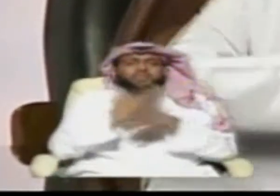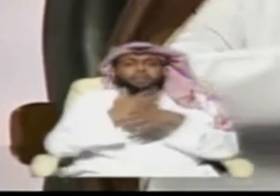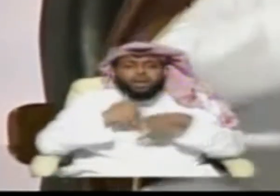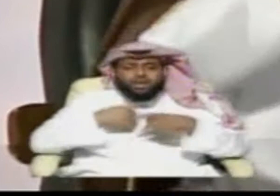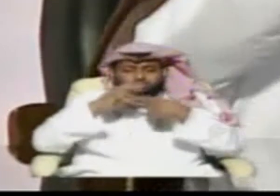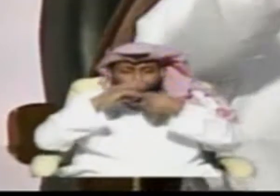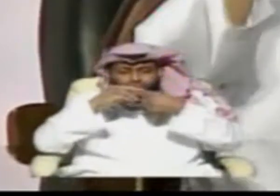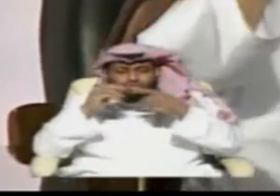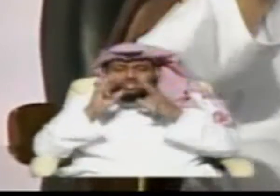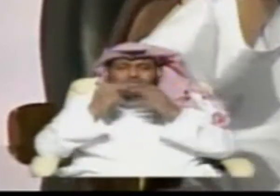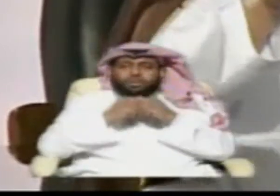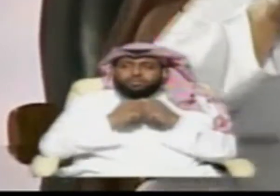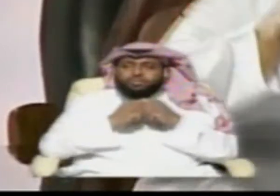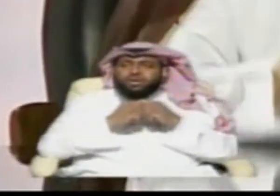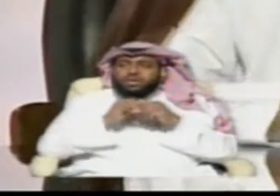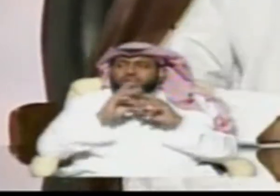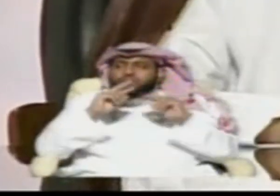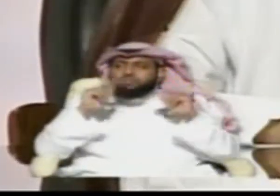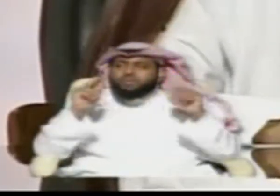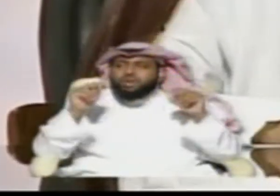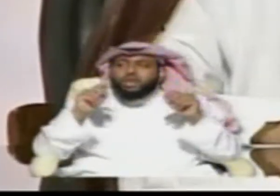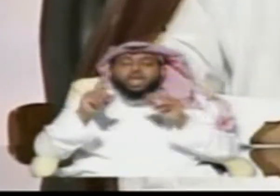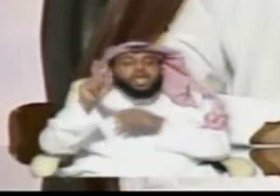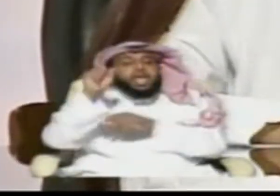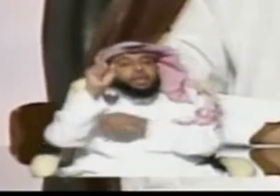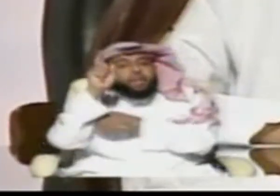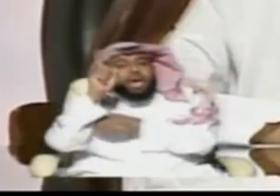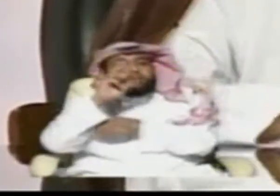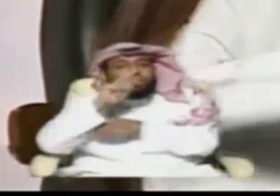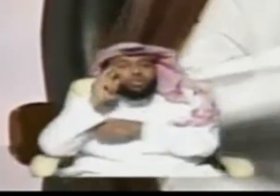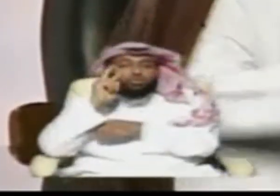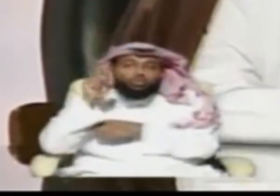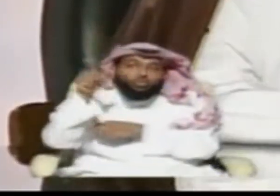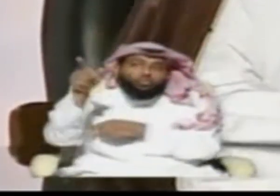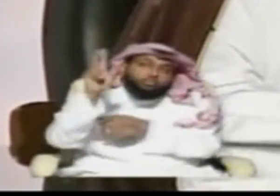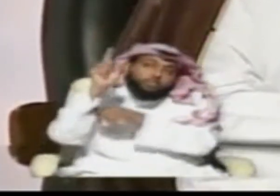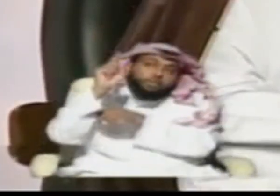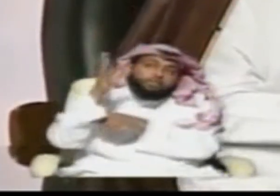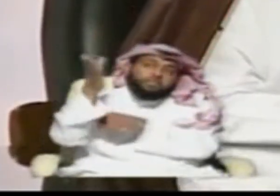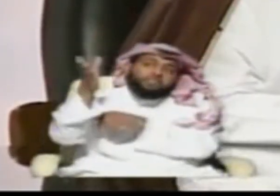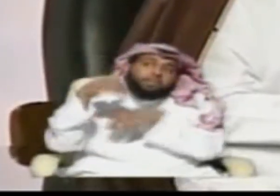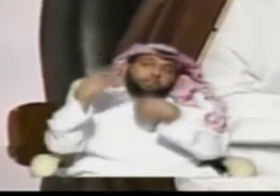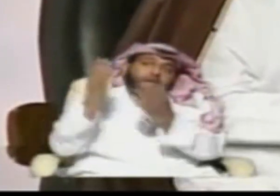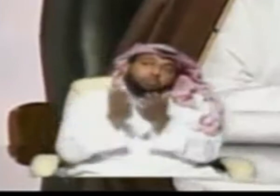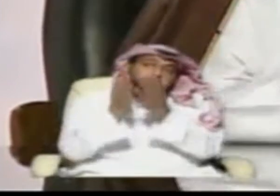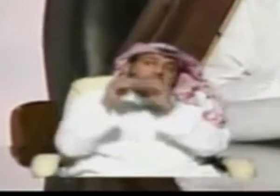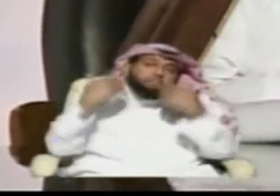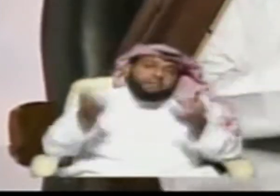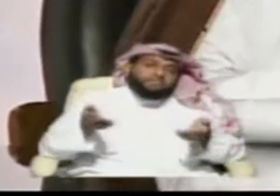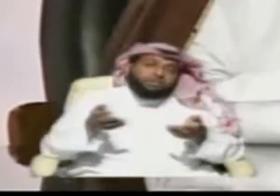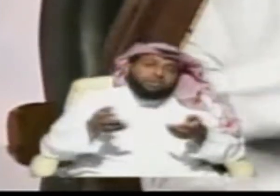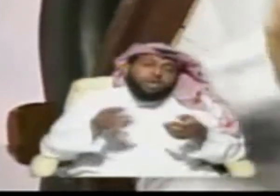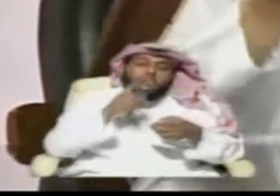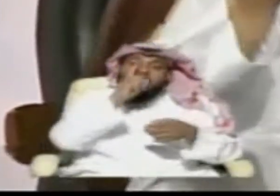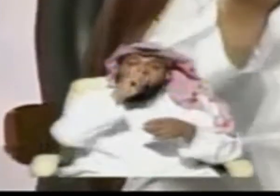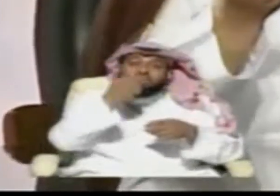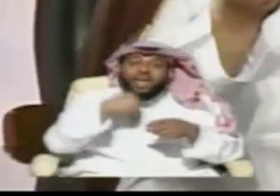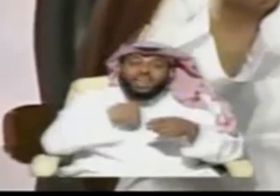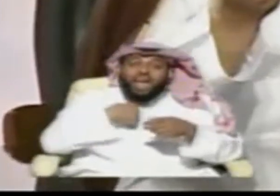الفلاني يرصدون الإمام الفلاني ما دعا والإمام الفلاني ما قال، طيب يا أخي هل قنتنا نحن؟ هل نحن أنا